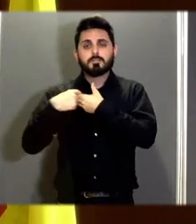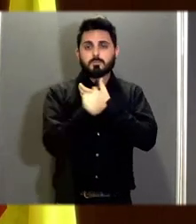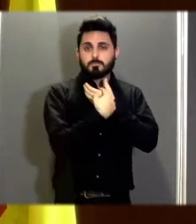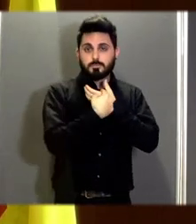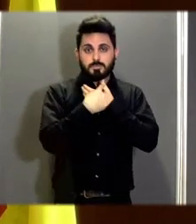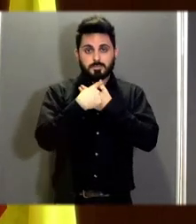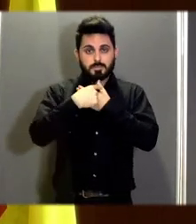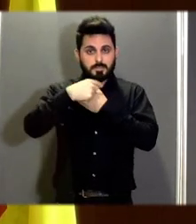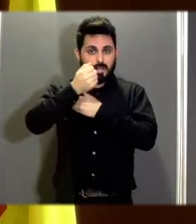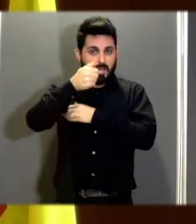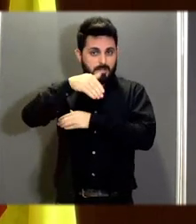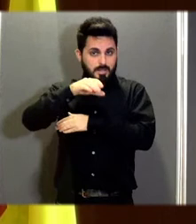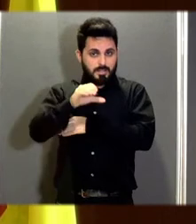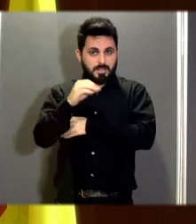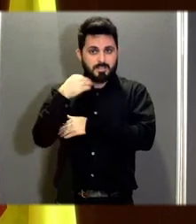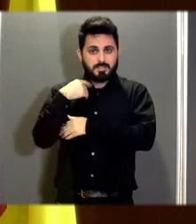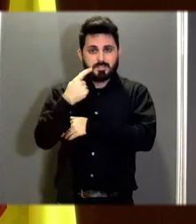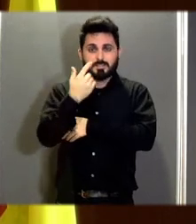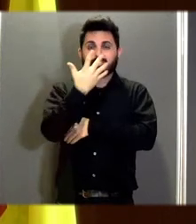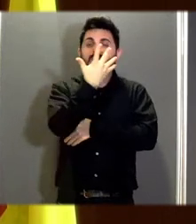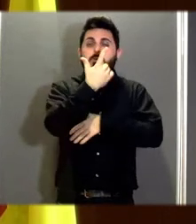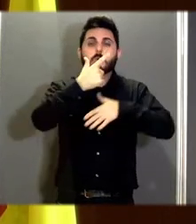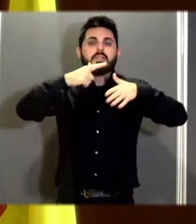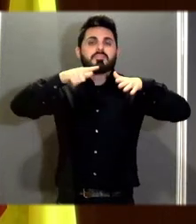Com s'ha dit, aquestes